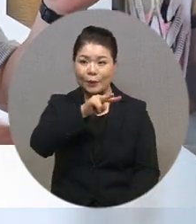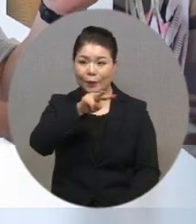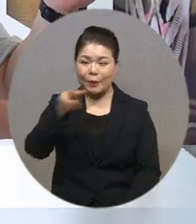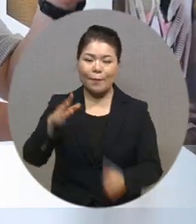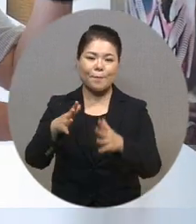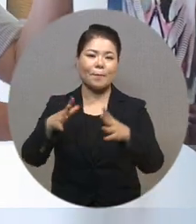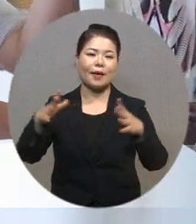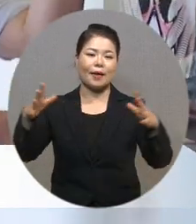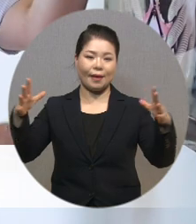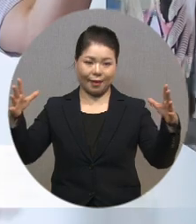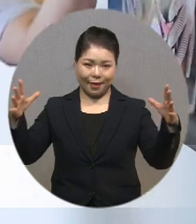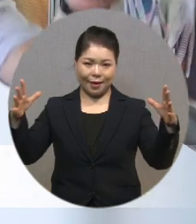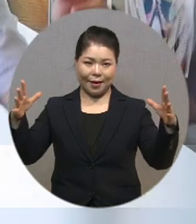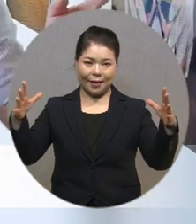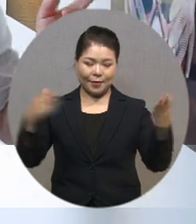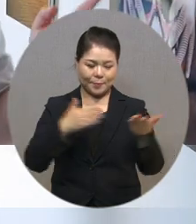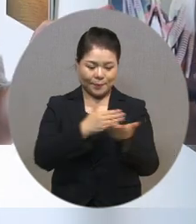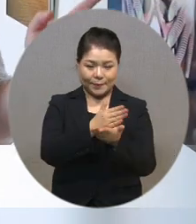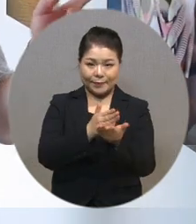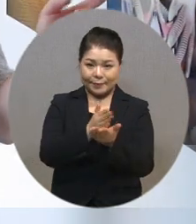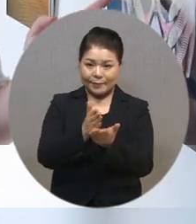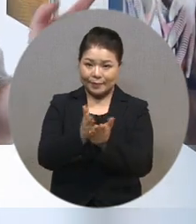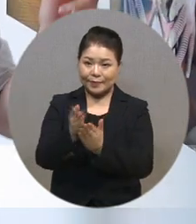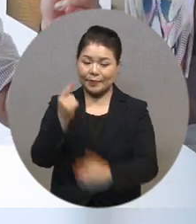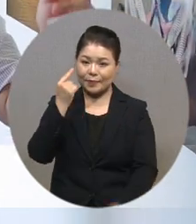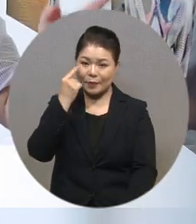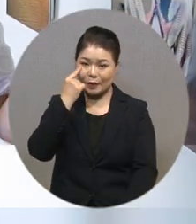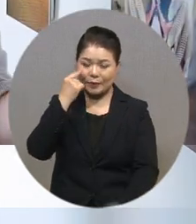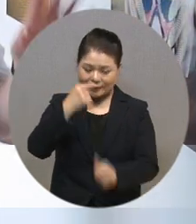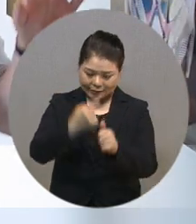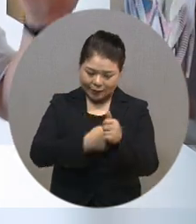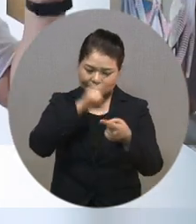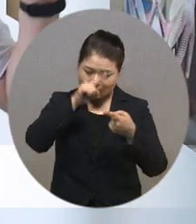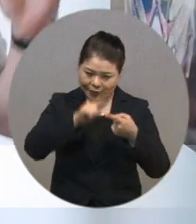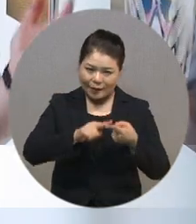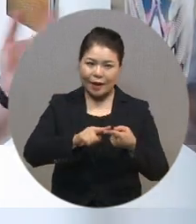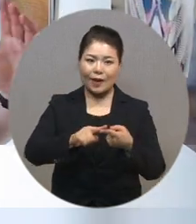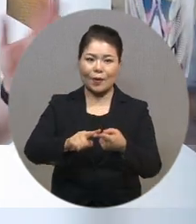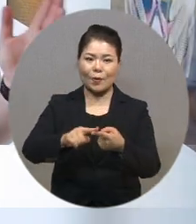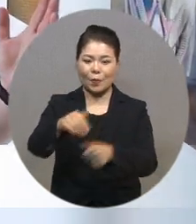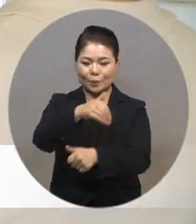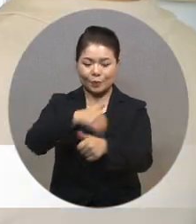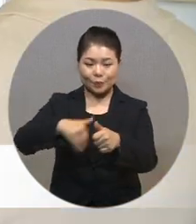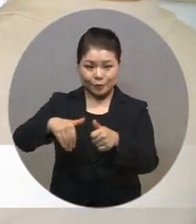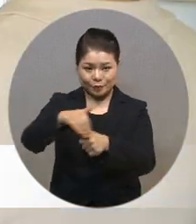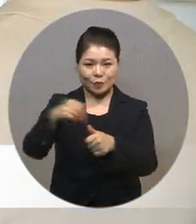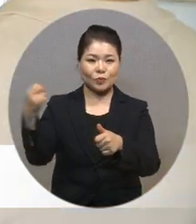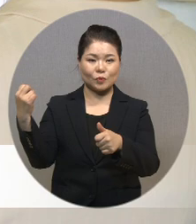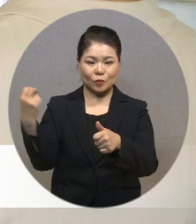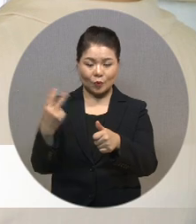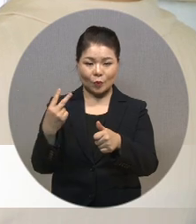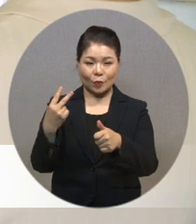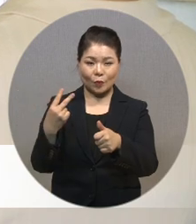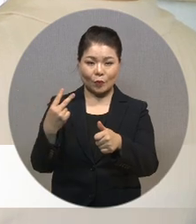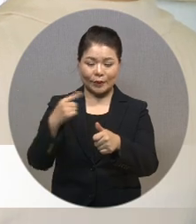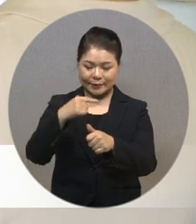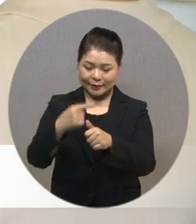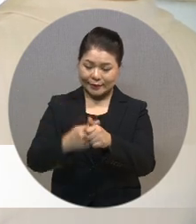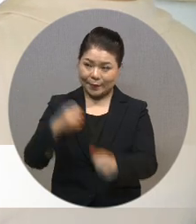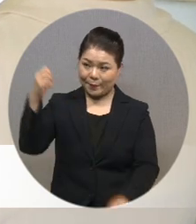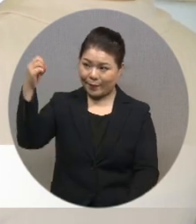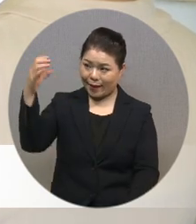확장성을 나타내고 다각도의 시각은 자연 그대로의 풍경은 물론이고 자연광을